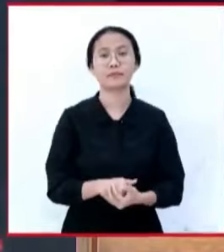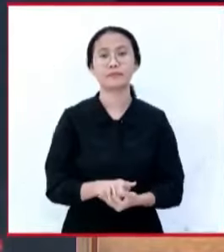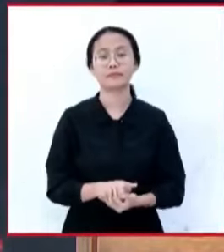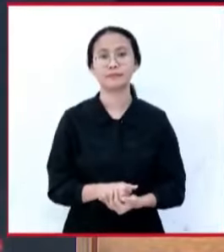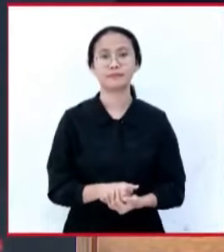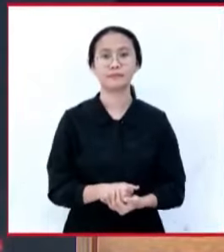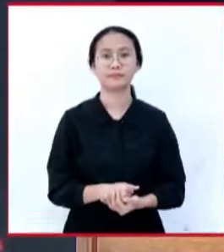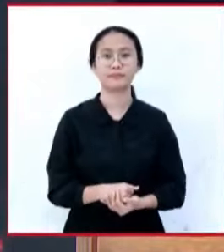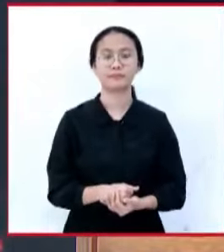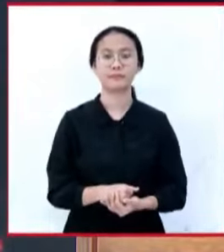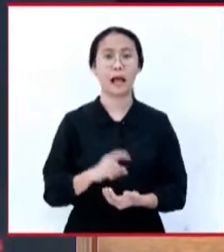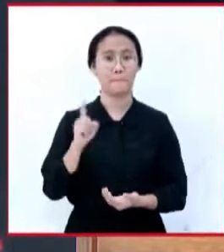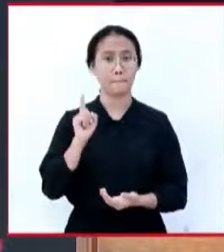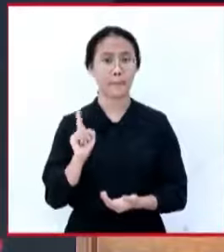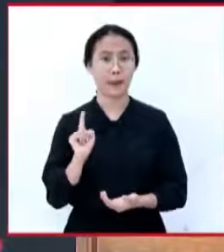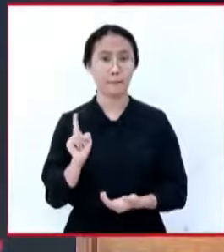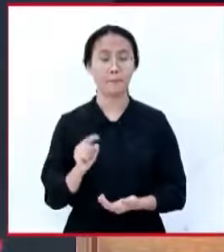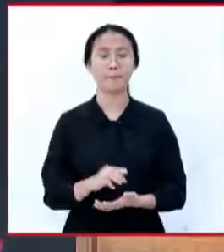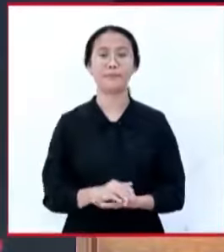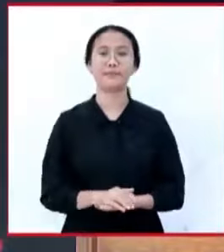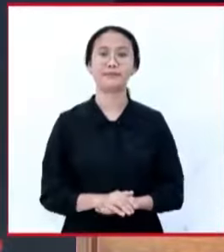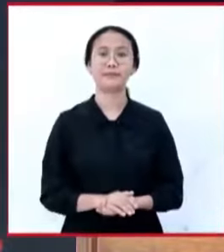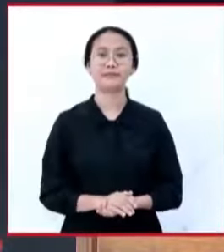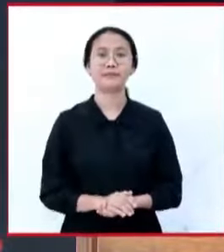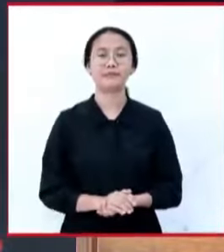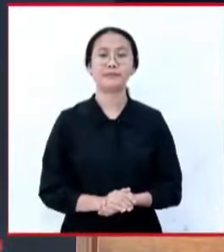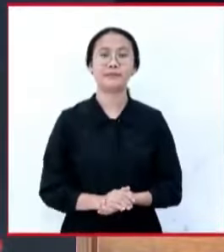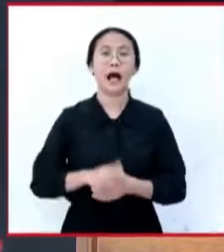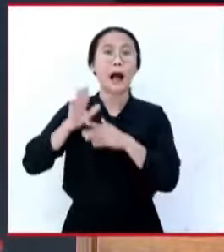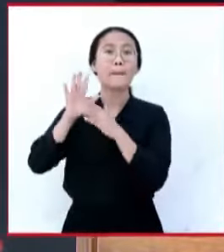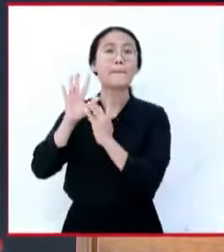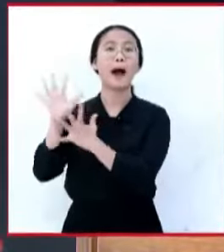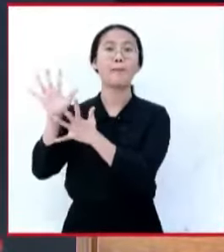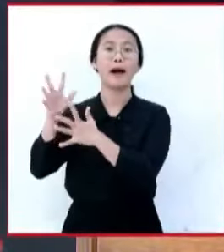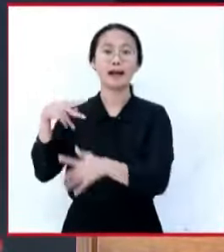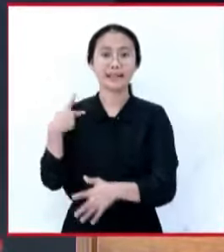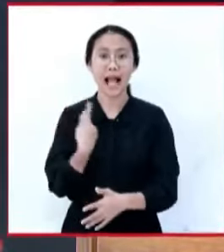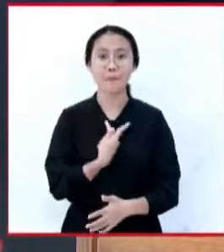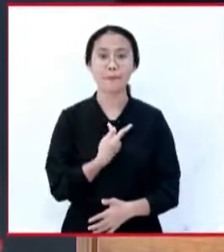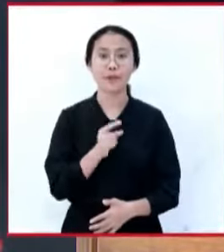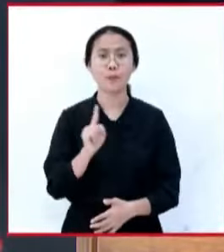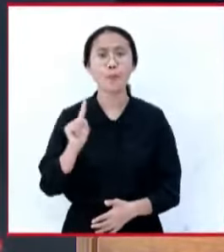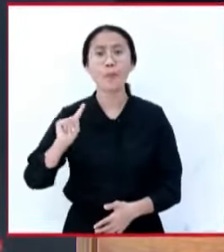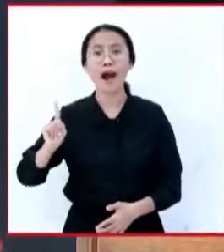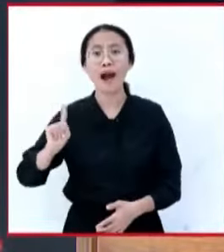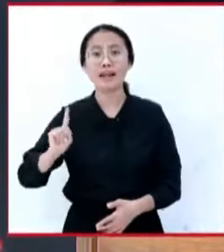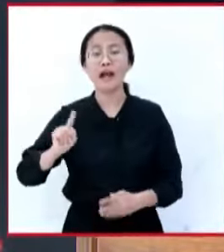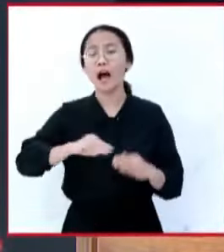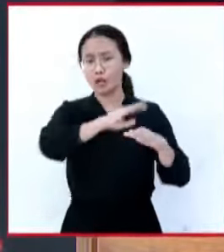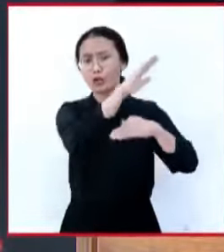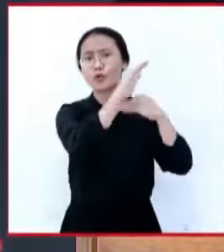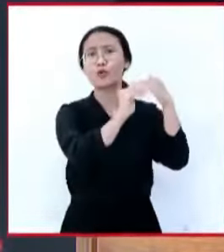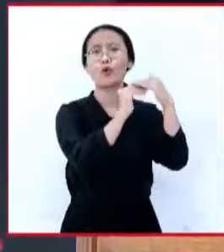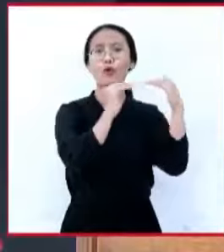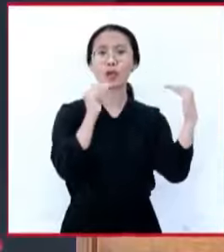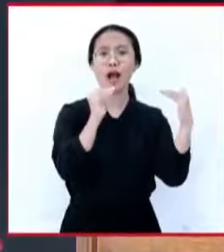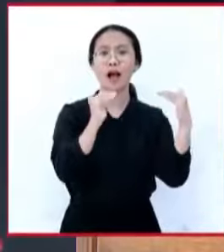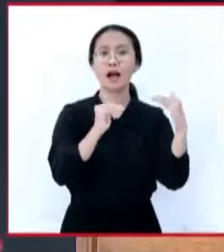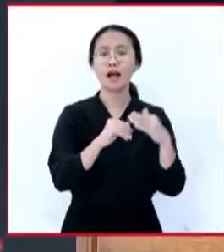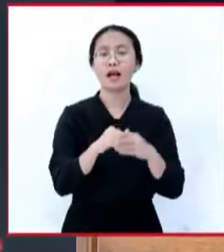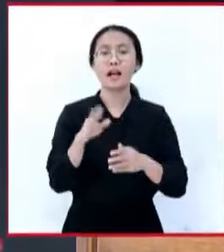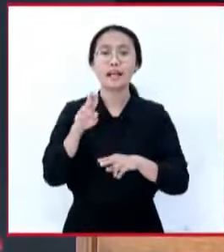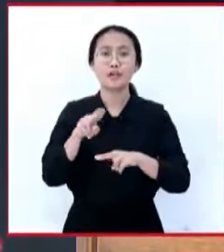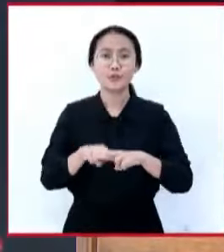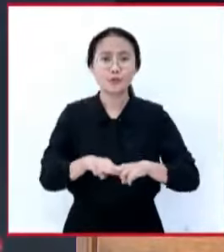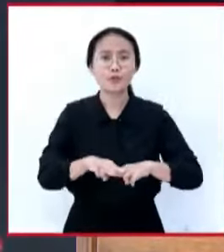tempat karena apa Karena bapak kami itu adanya di surga bapak kami berdiam di surga bapak